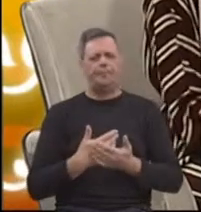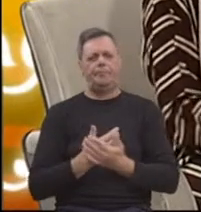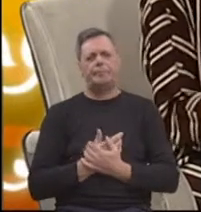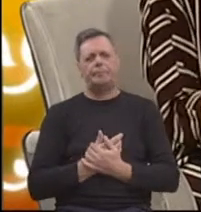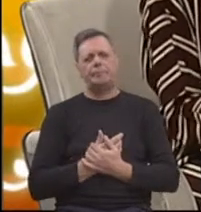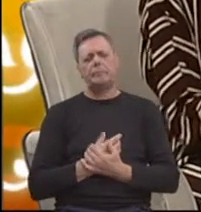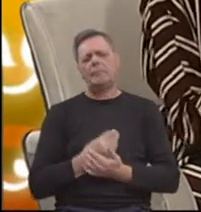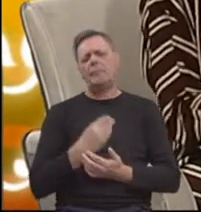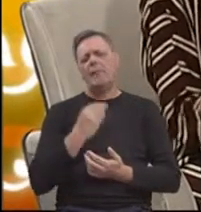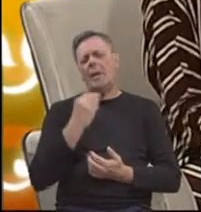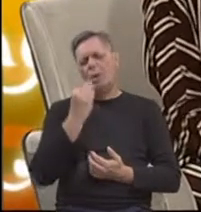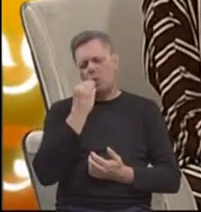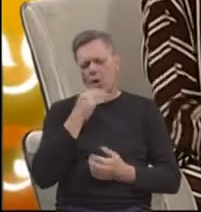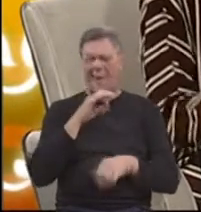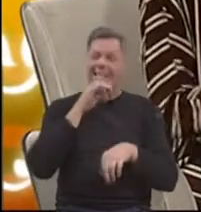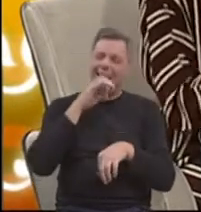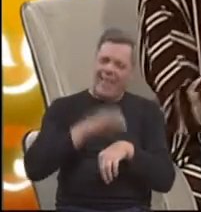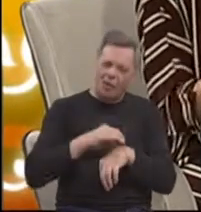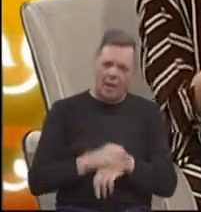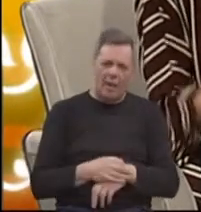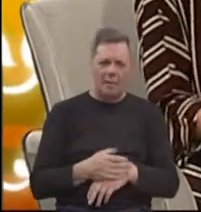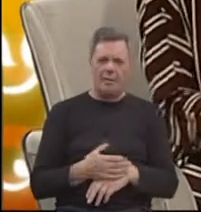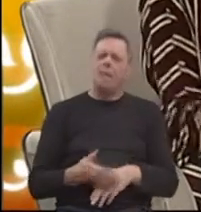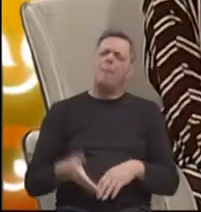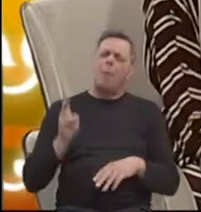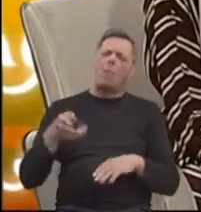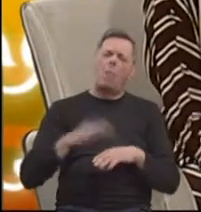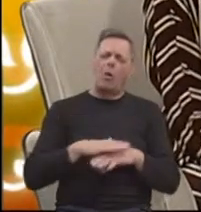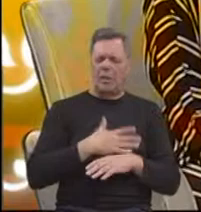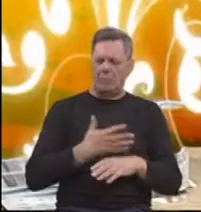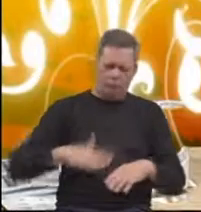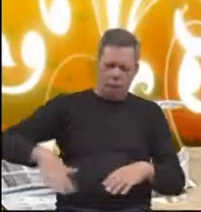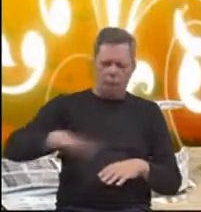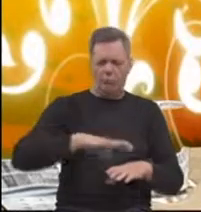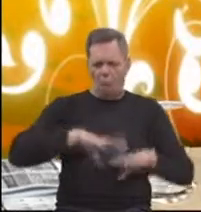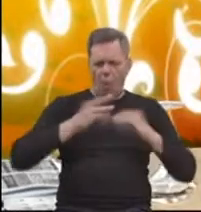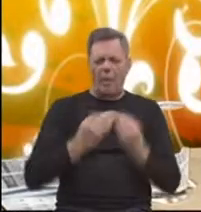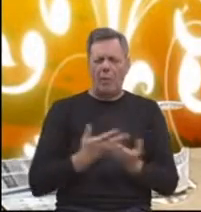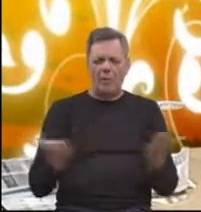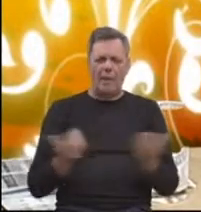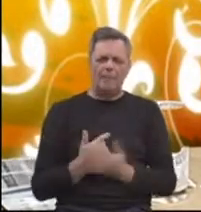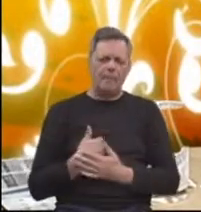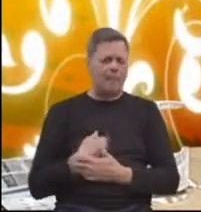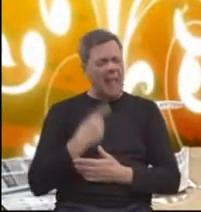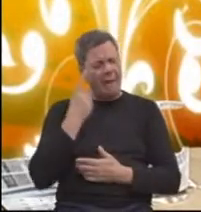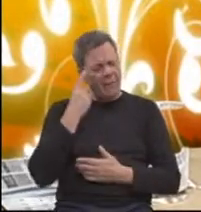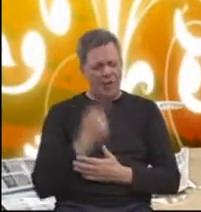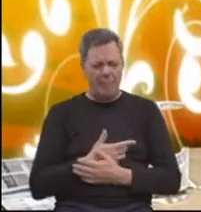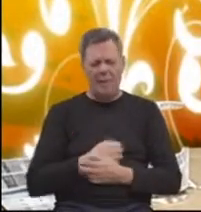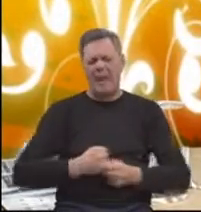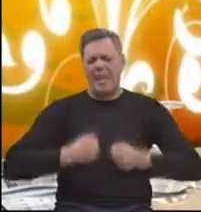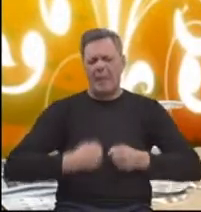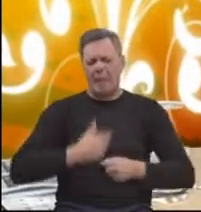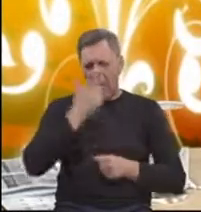i nutricioniste i liječnike. Tako da pokrijemo stvarno cijeli dio. To odlično. Mislim, ja odavno već znam da debela